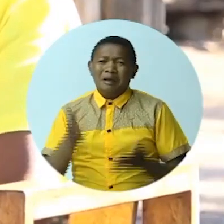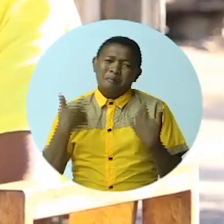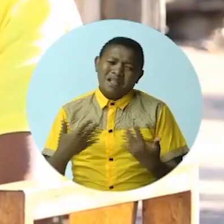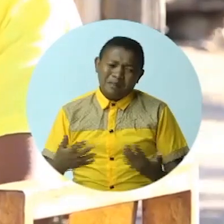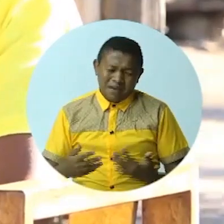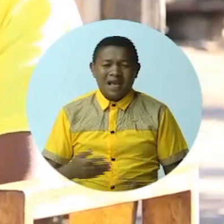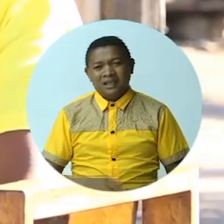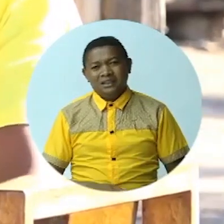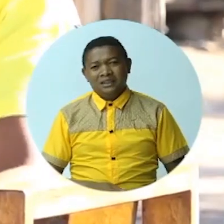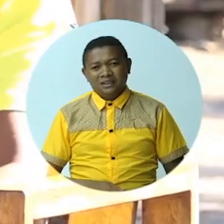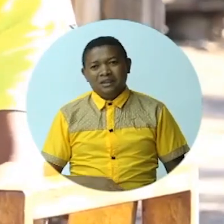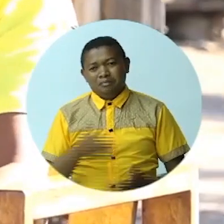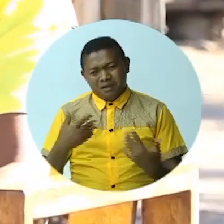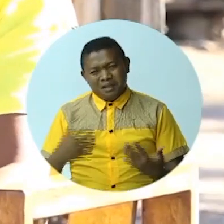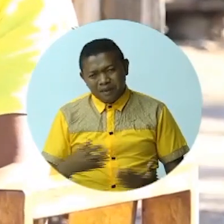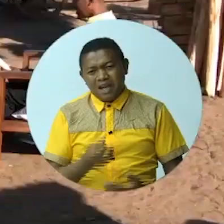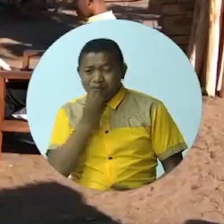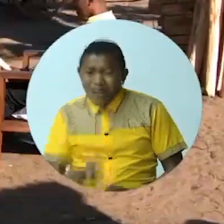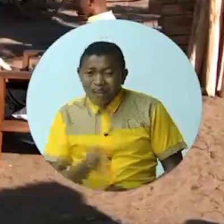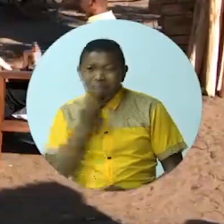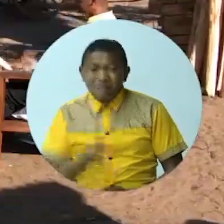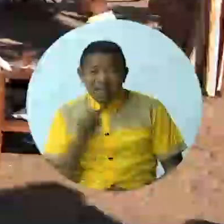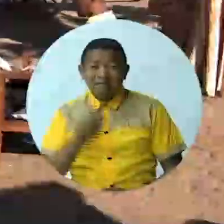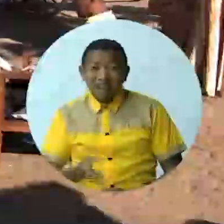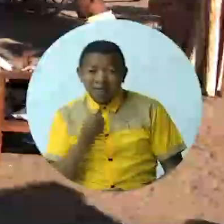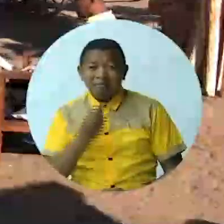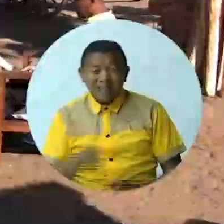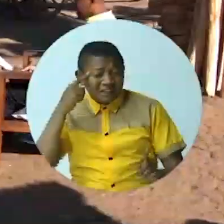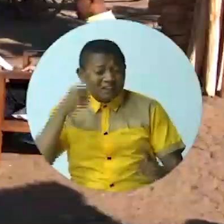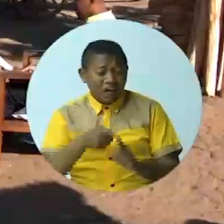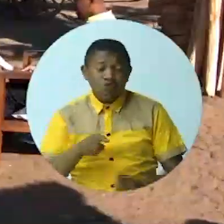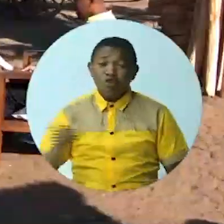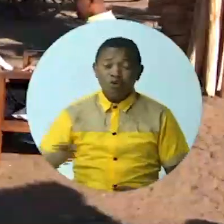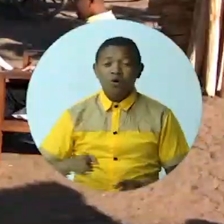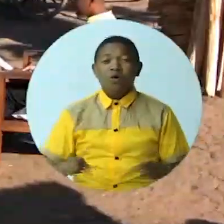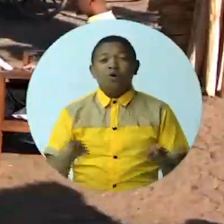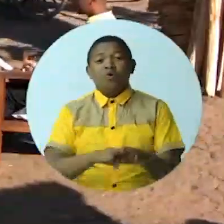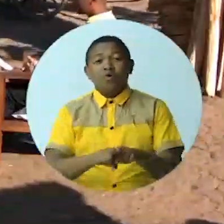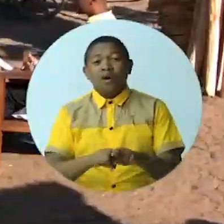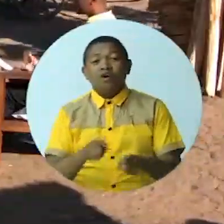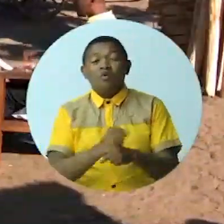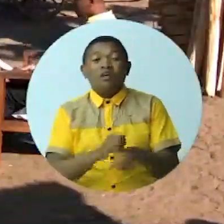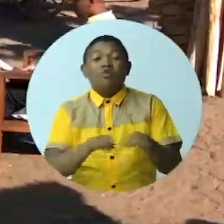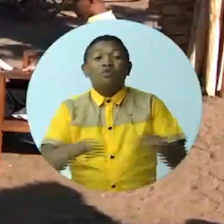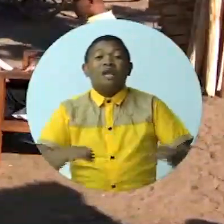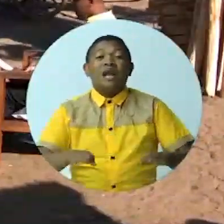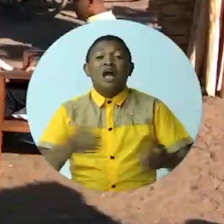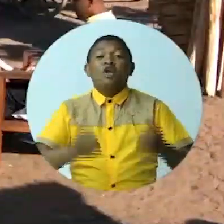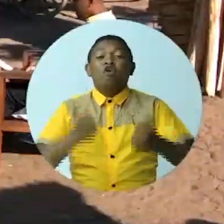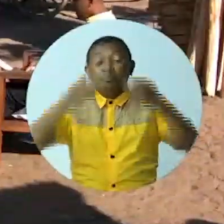zany efa ianao nandalo tatya toerana misy an'ny garotiera ohatra, misy an'le centre de